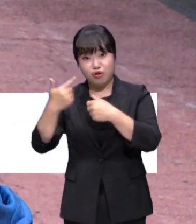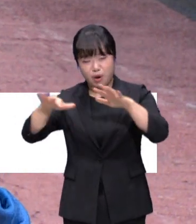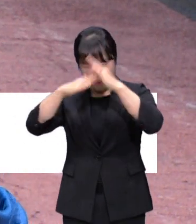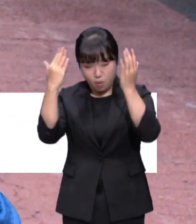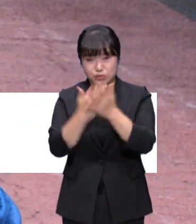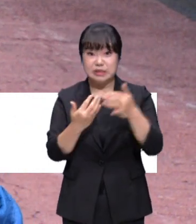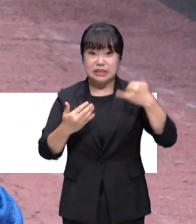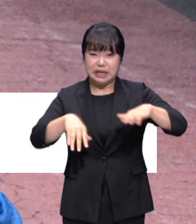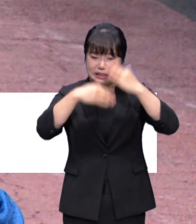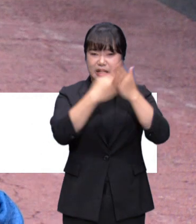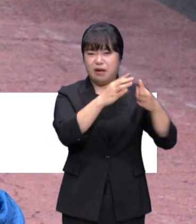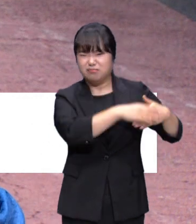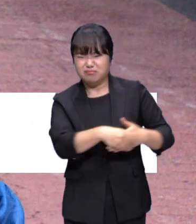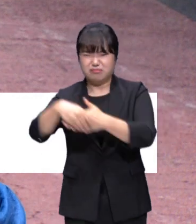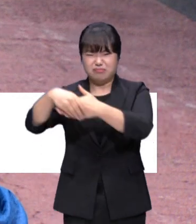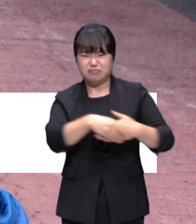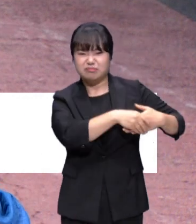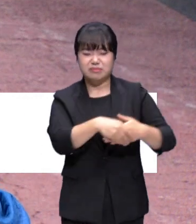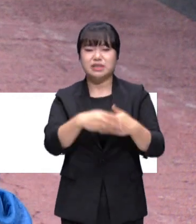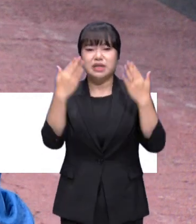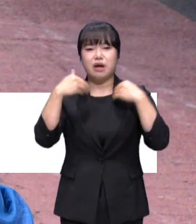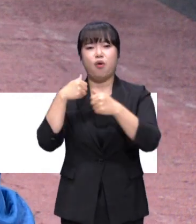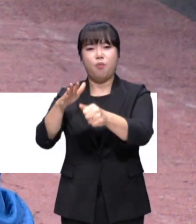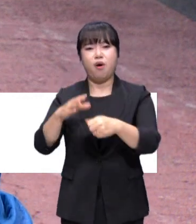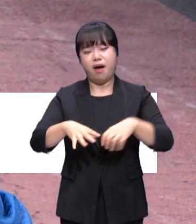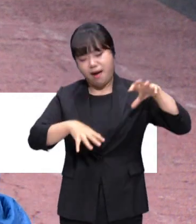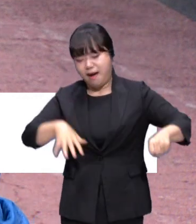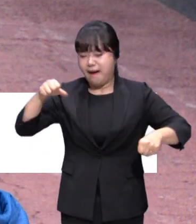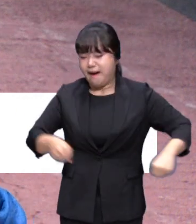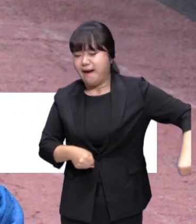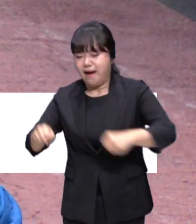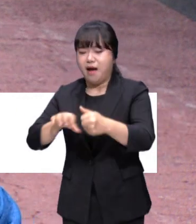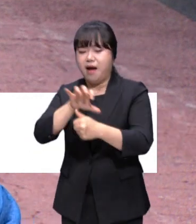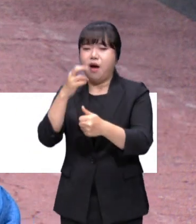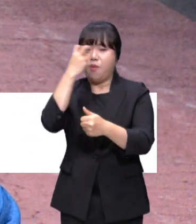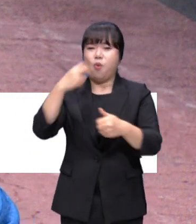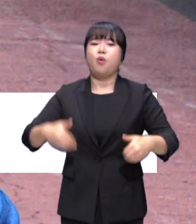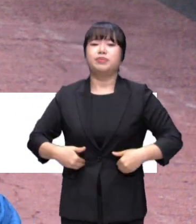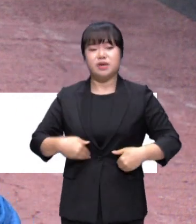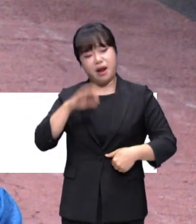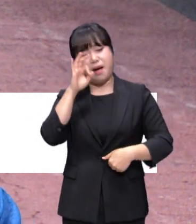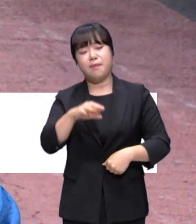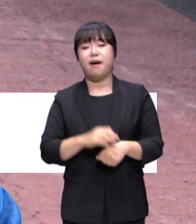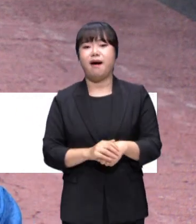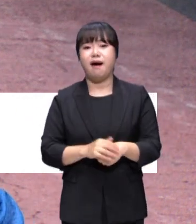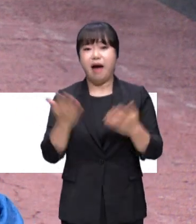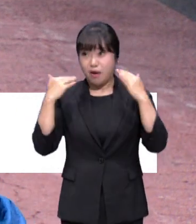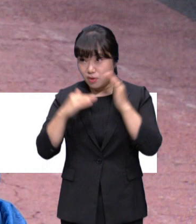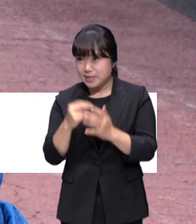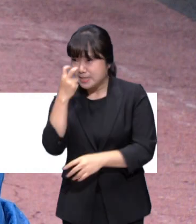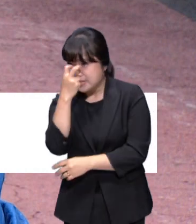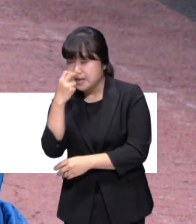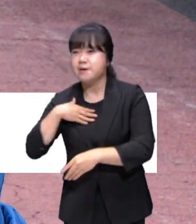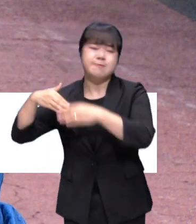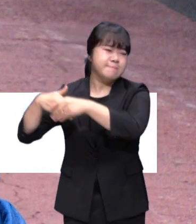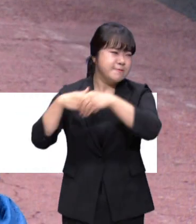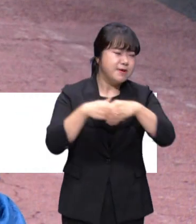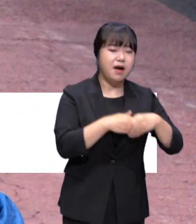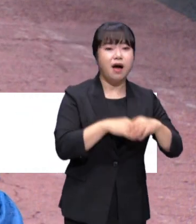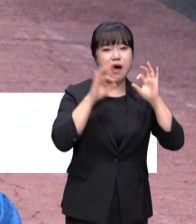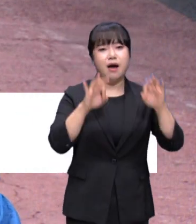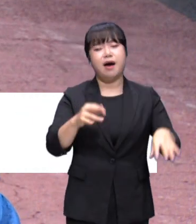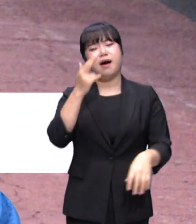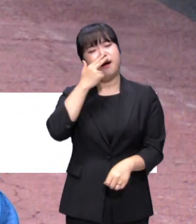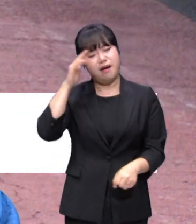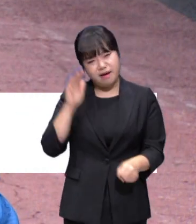그 큰 아이들도 학부모가 데리고 손을 잡고 등교를 해야 되는 거에 그리고 하교를 해야 되는 거에 정말 뭐라고